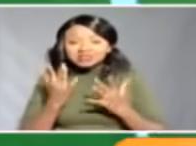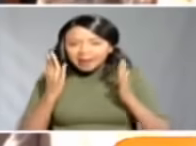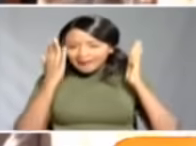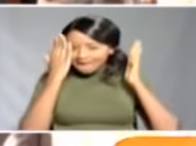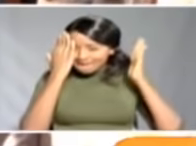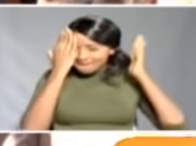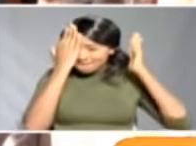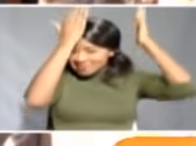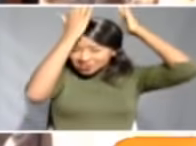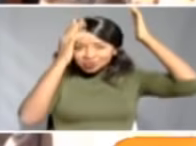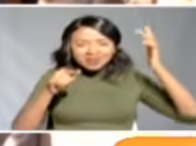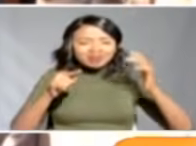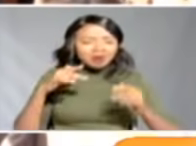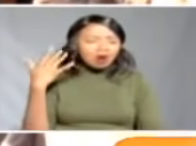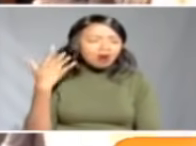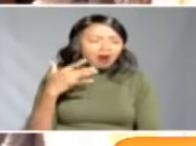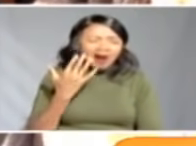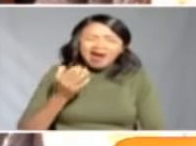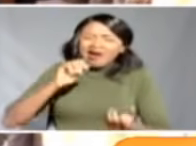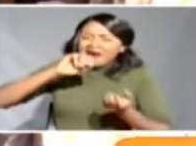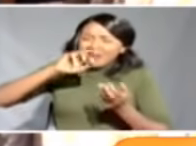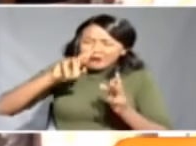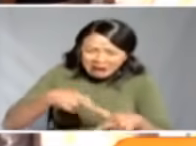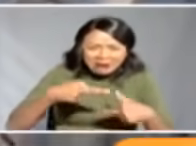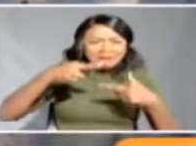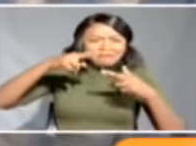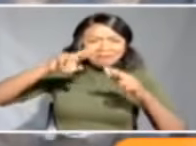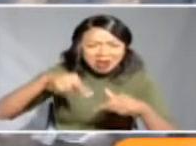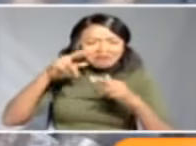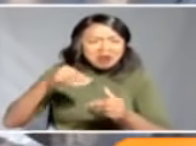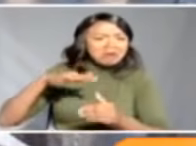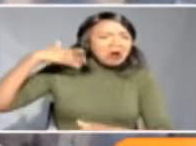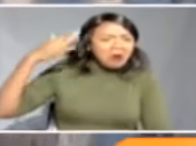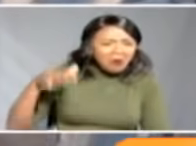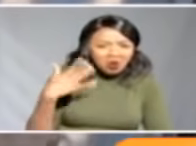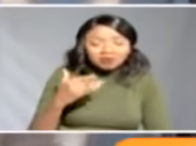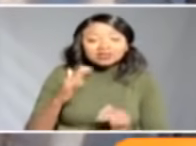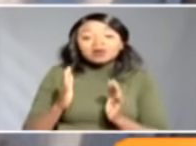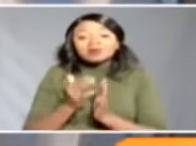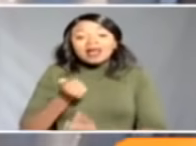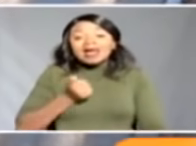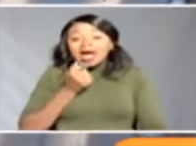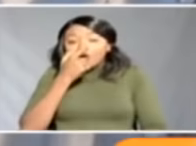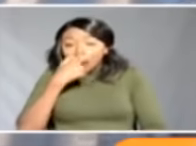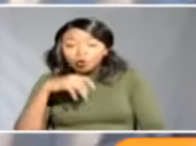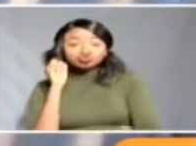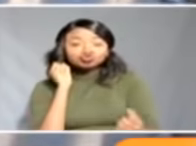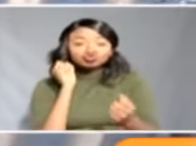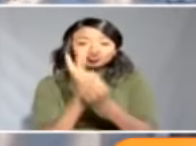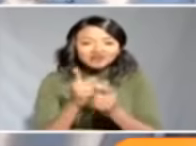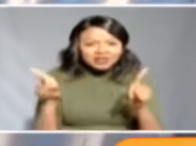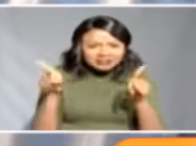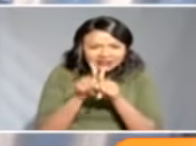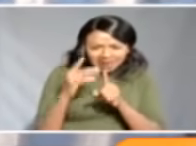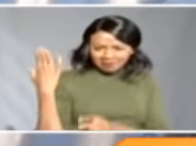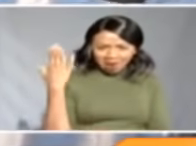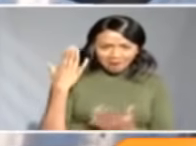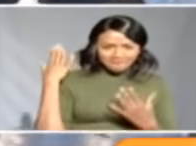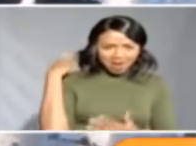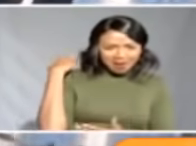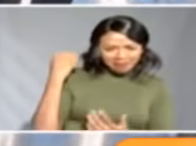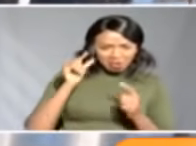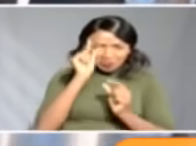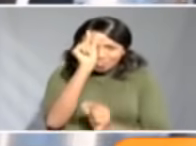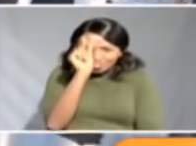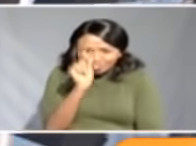of repeatedly defiling a 12-year-old girl, breaking her spinal cord, as his wife tells us. Siku hiyo hii